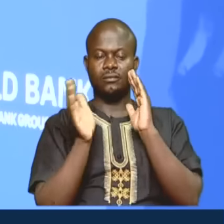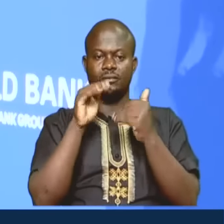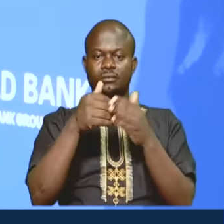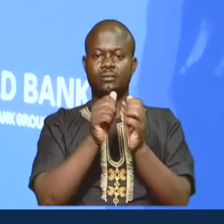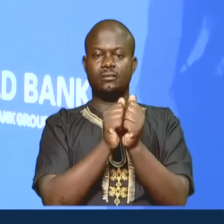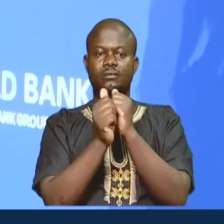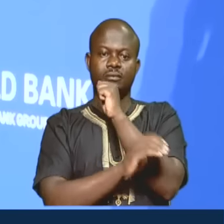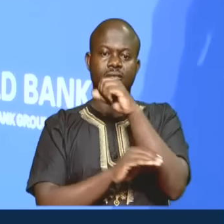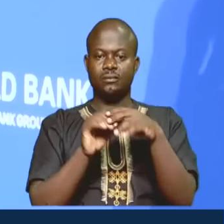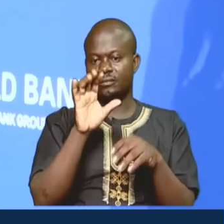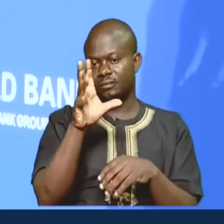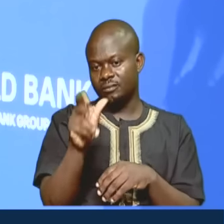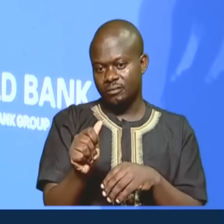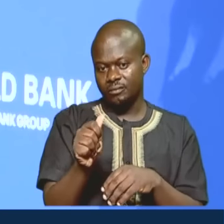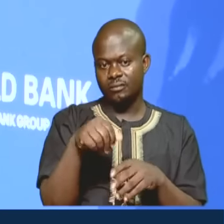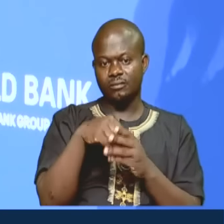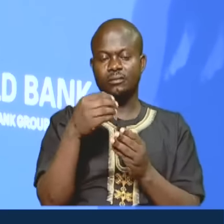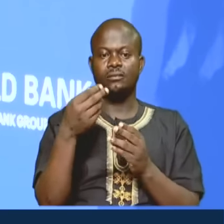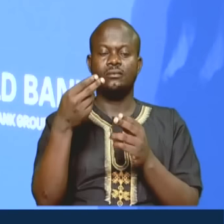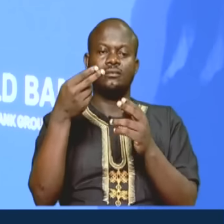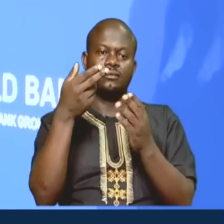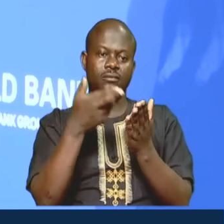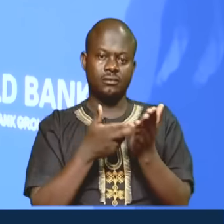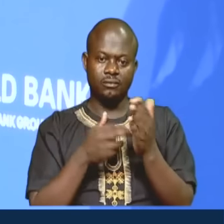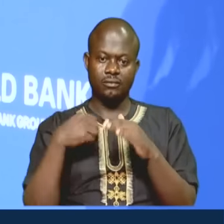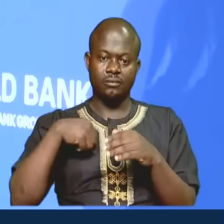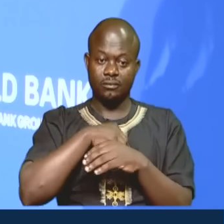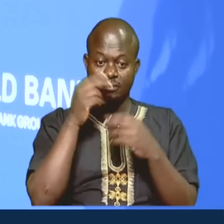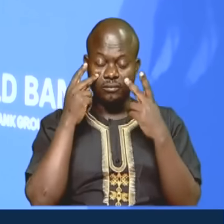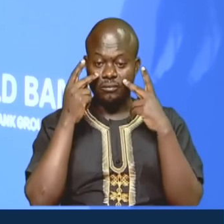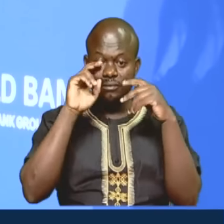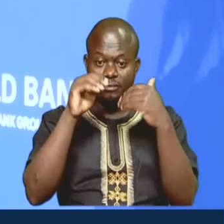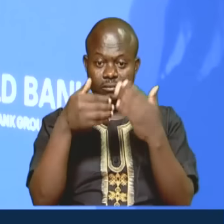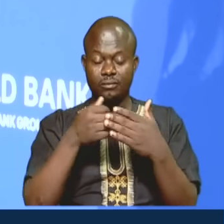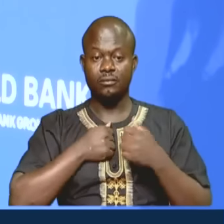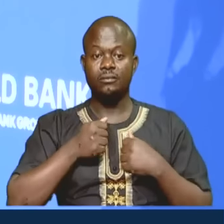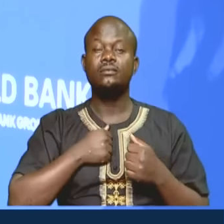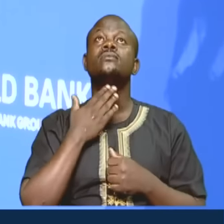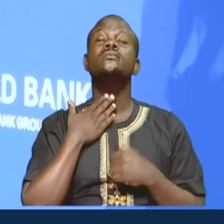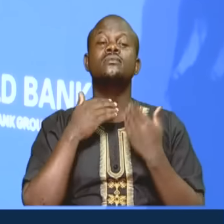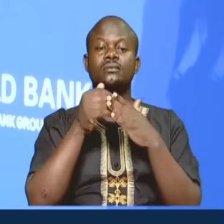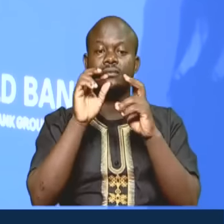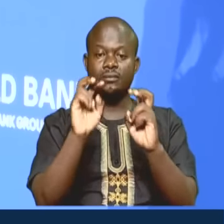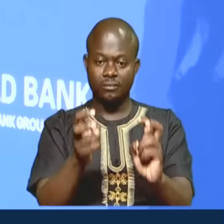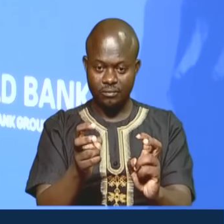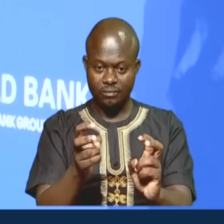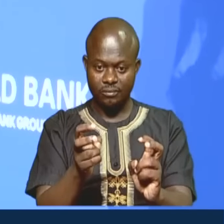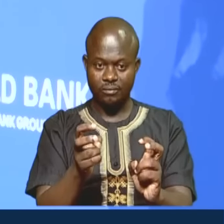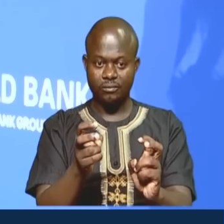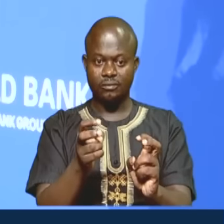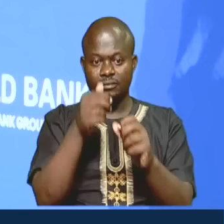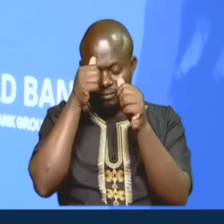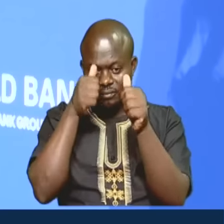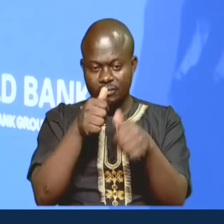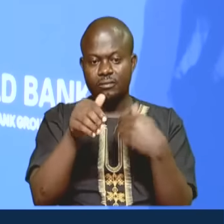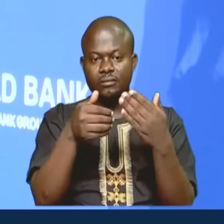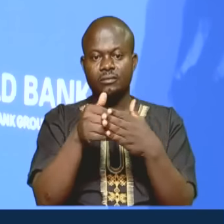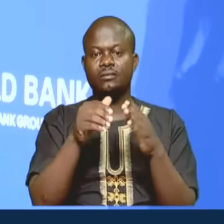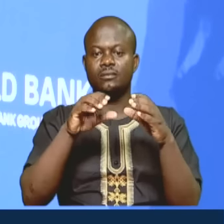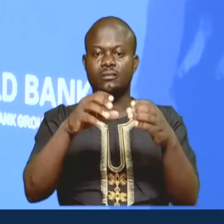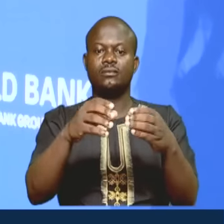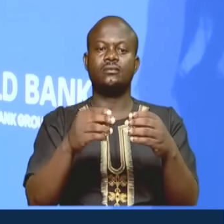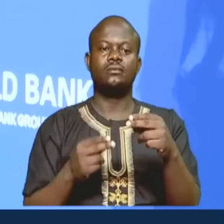bya Afrika. Muri raporo rero turareba tuti u Rwanda rwifuza ko ugenda kujya mu cyiciro